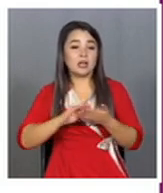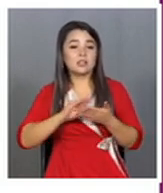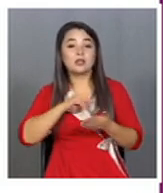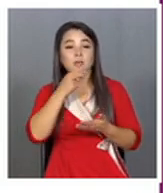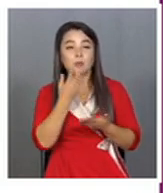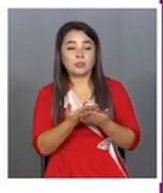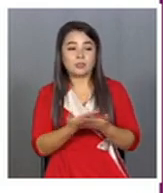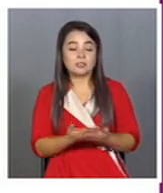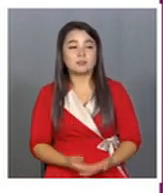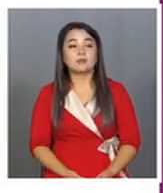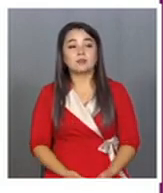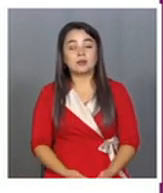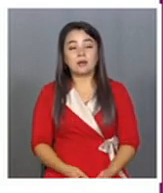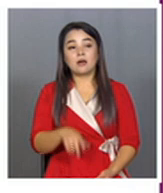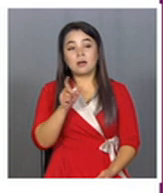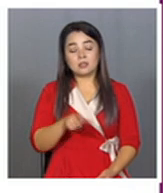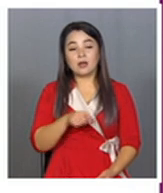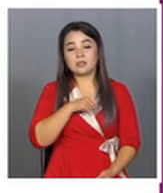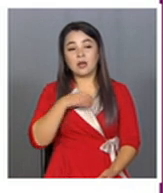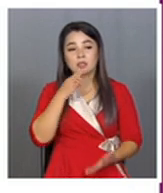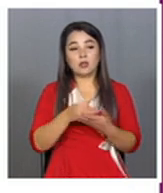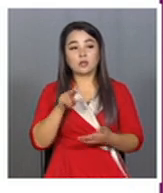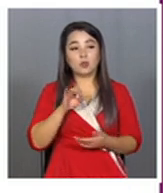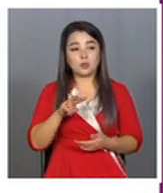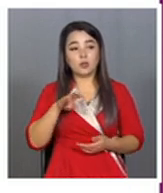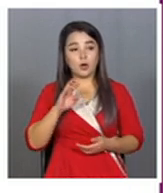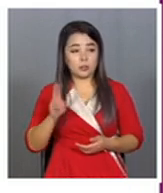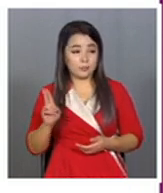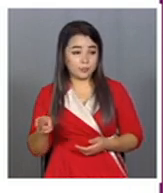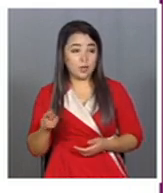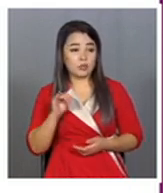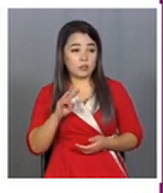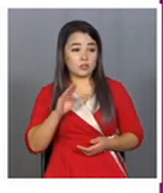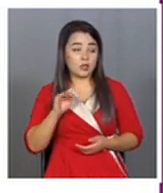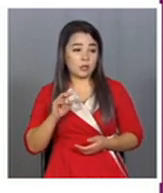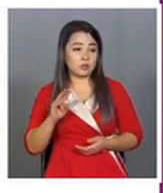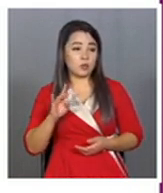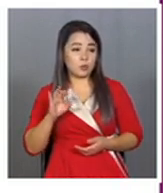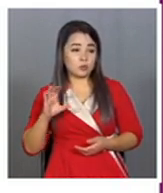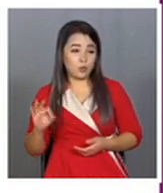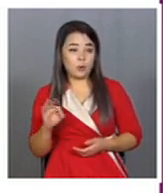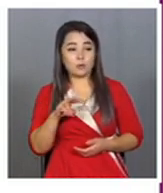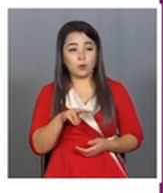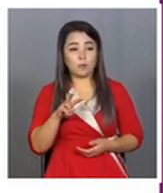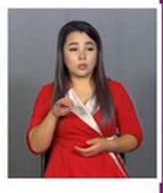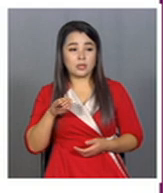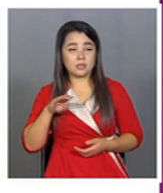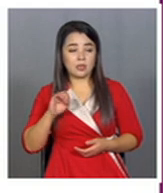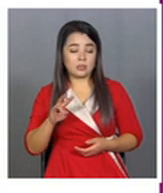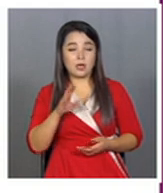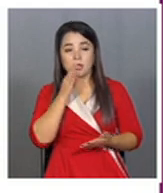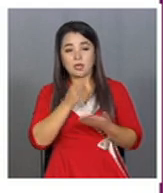көрсетіңіз. Ағартушыларға біз Джон Лок, Жан-Жак Руссо, Луи Монтескьені жатқызып